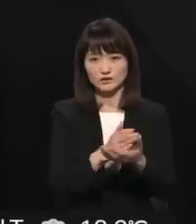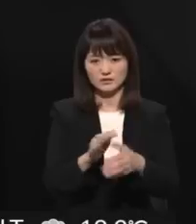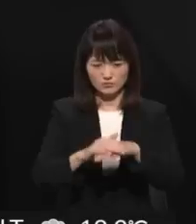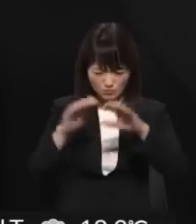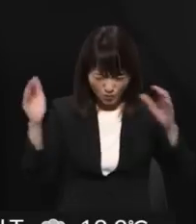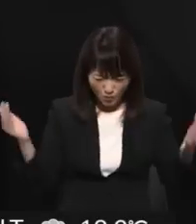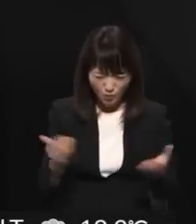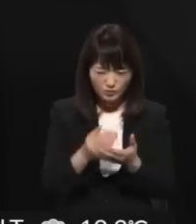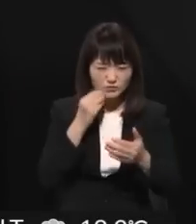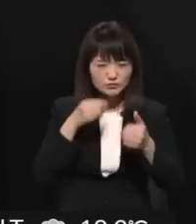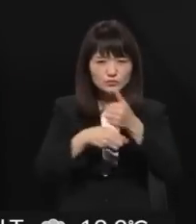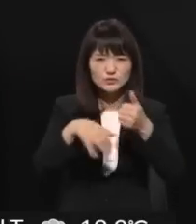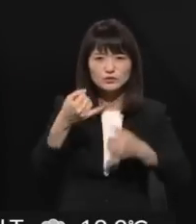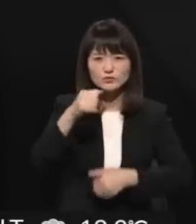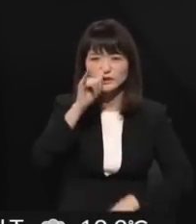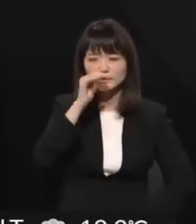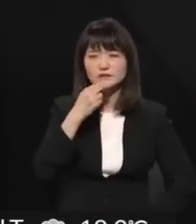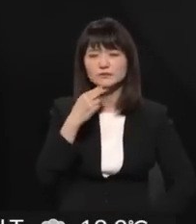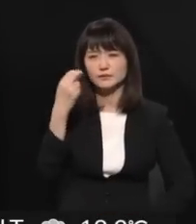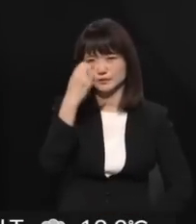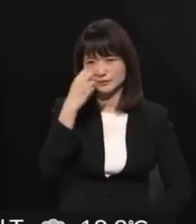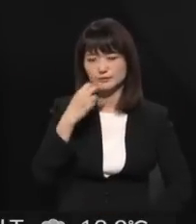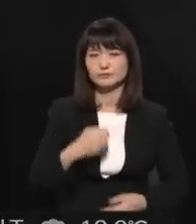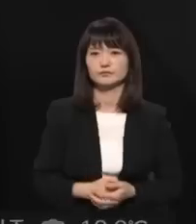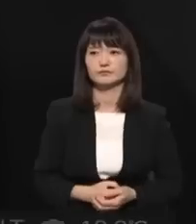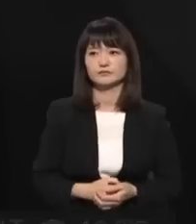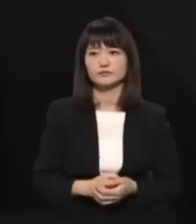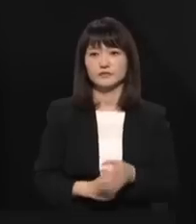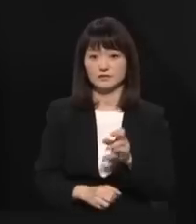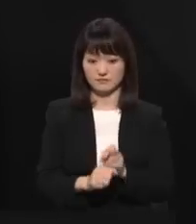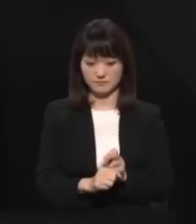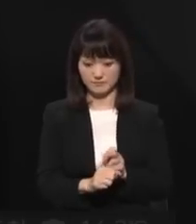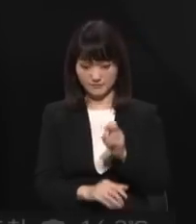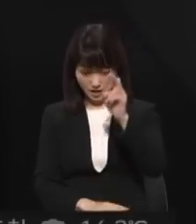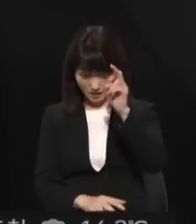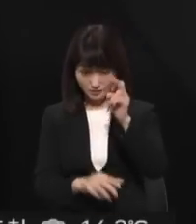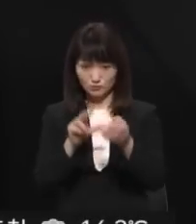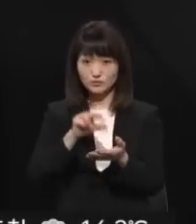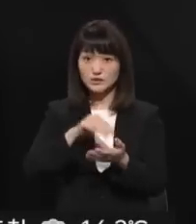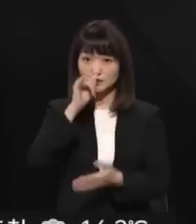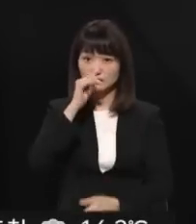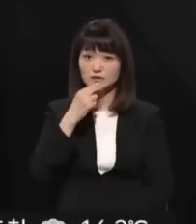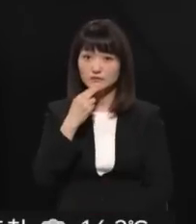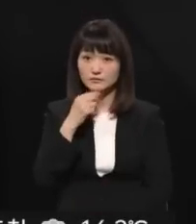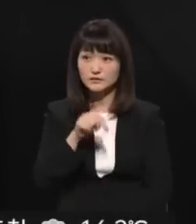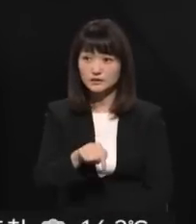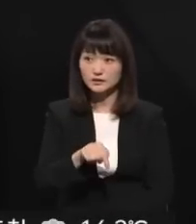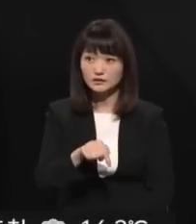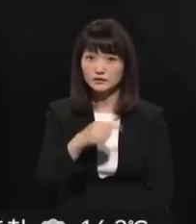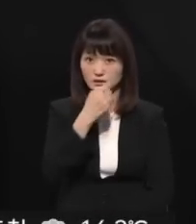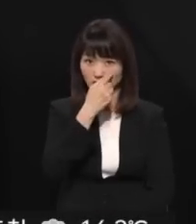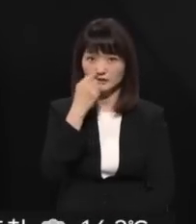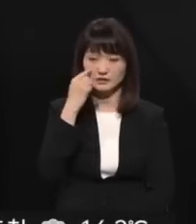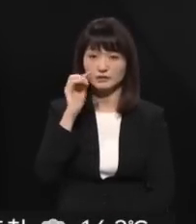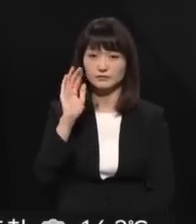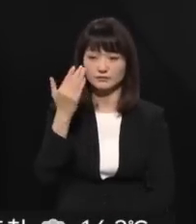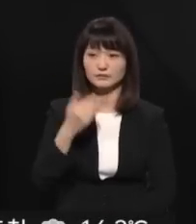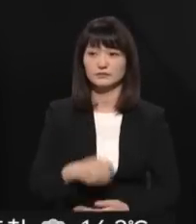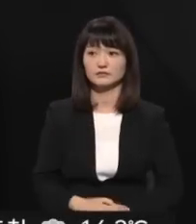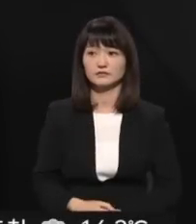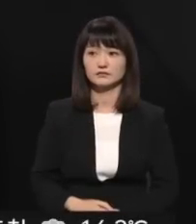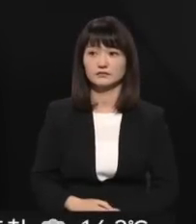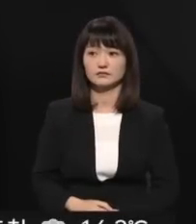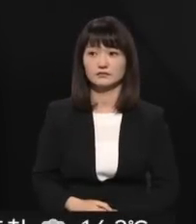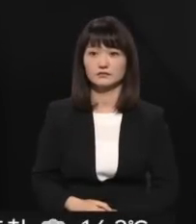다 확인하고 그리고 실제 발사할 때 어떤 그 착오가 없었는지 이런 부분에 대해서도 확인을 해야 돼요. 못 들어봤던